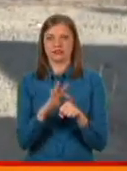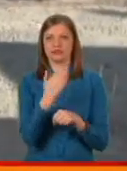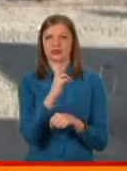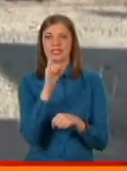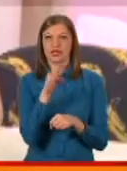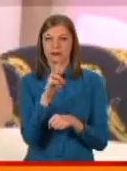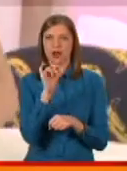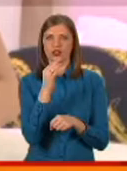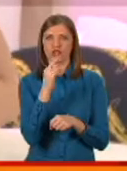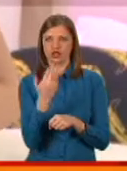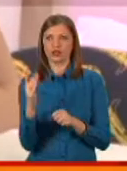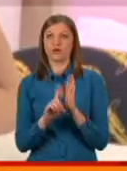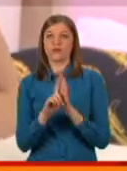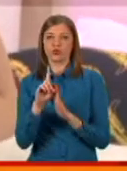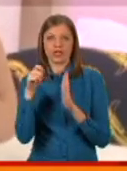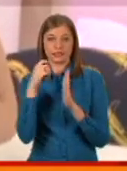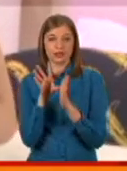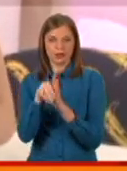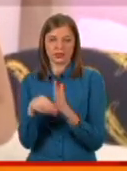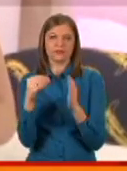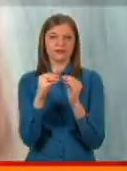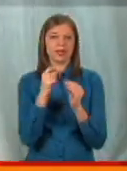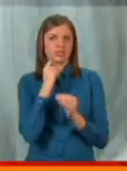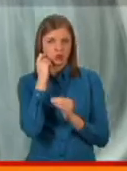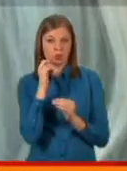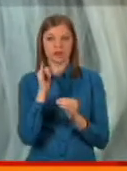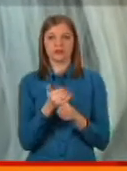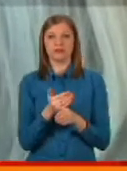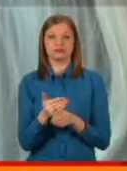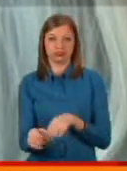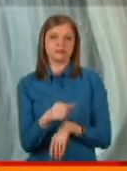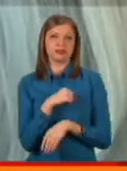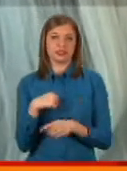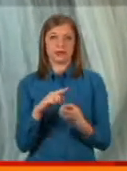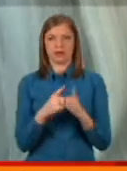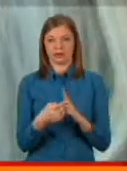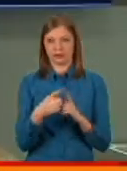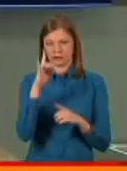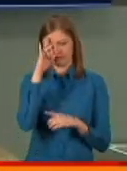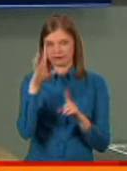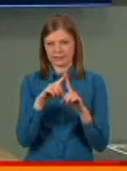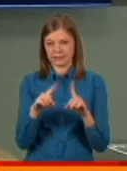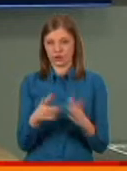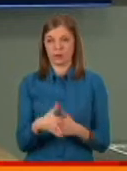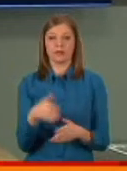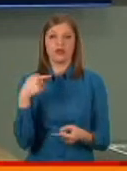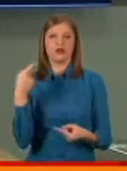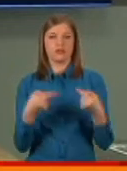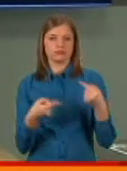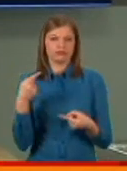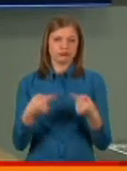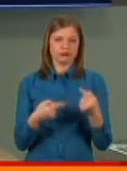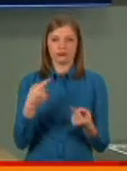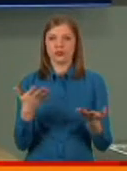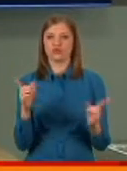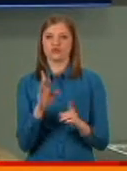Кардаш'ян. У її шоу Кайлі почала зніматися в 10 років і згодом сама стала суперзіркою. Суперечки точаться